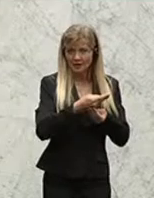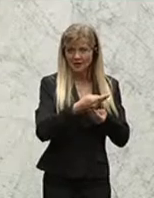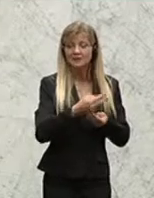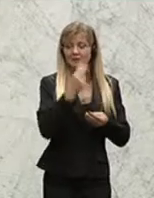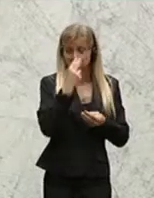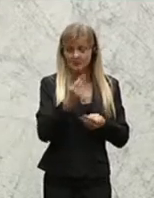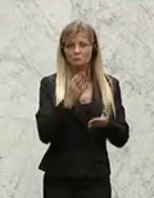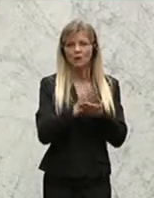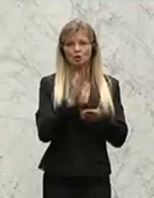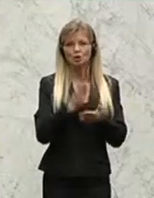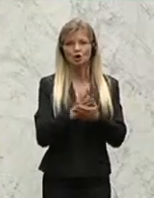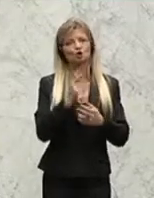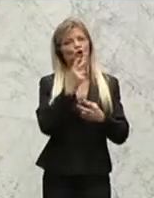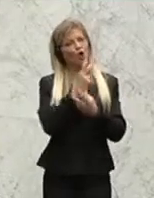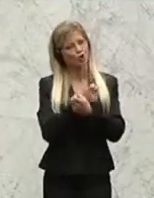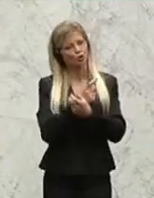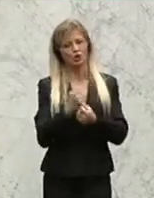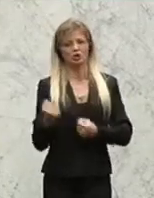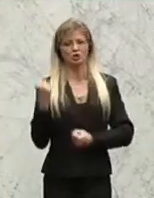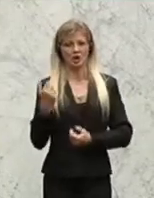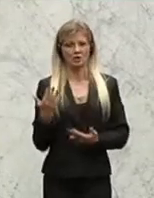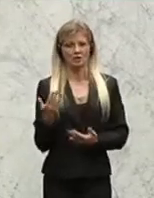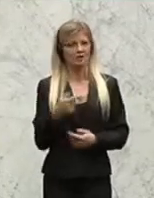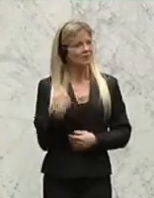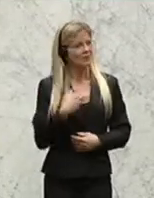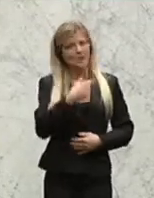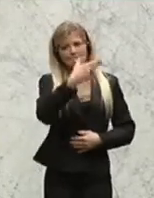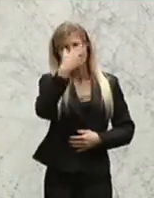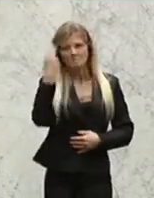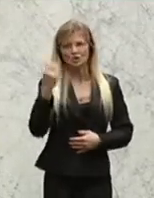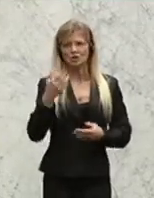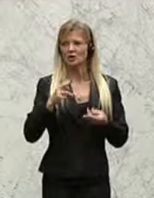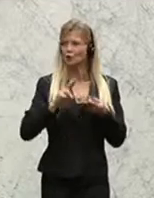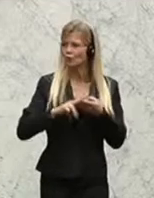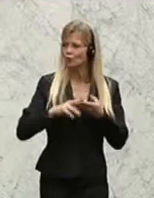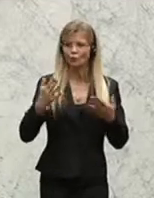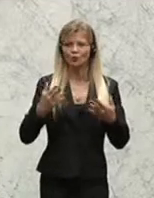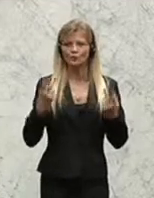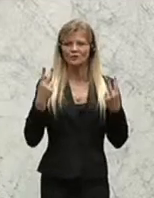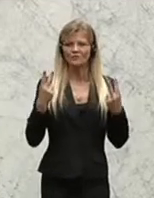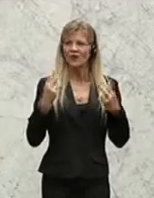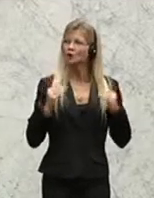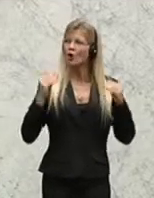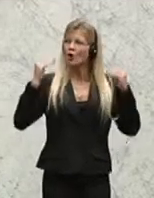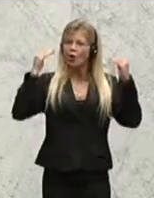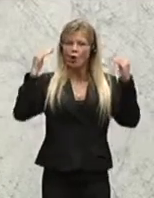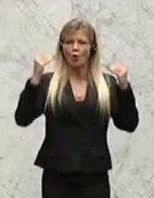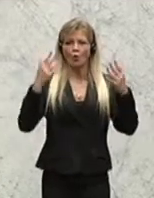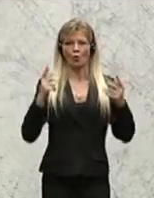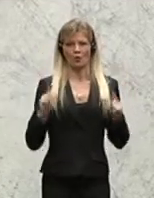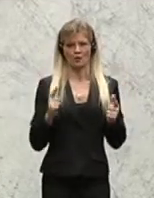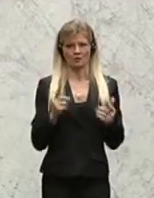unsere Menschlichkeit und Grundwerte leben auf der einen Seite und auf der anderen Seite auch für